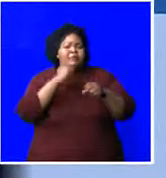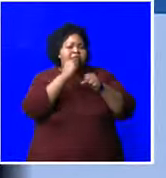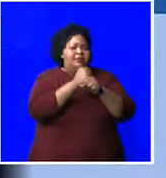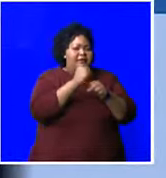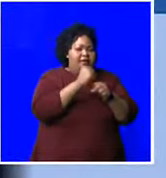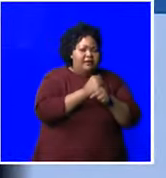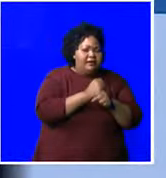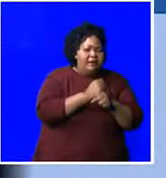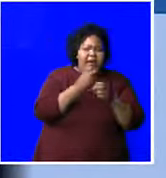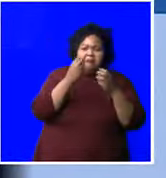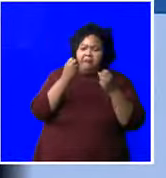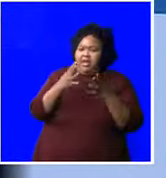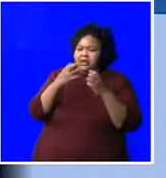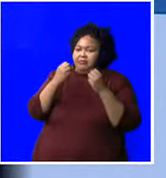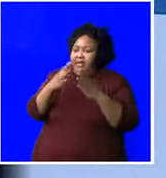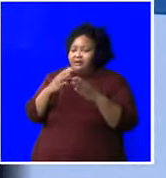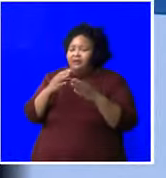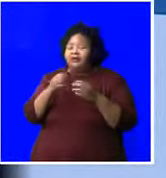kunemaswati lamathathu